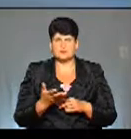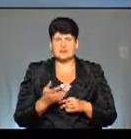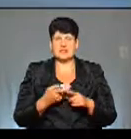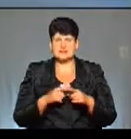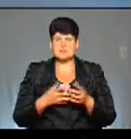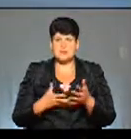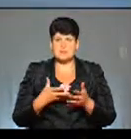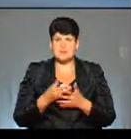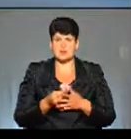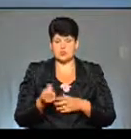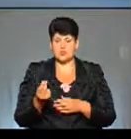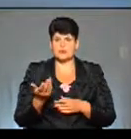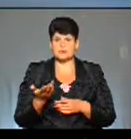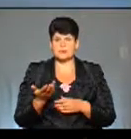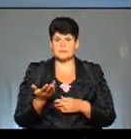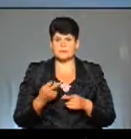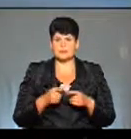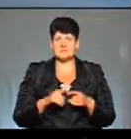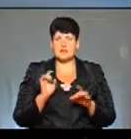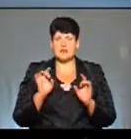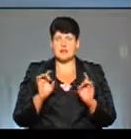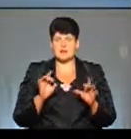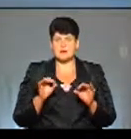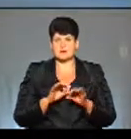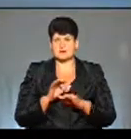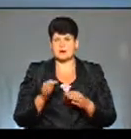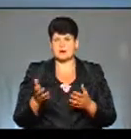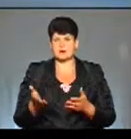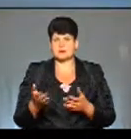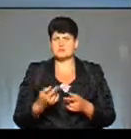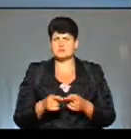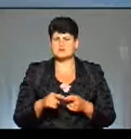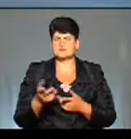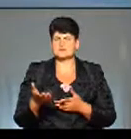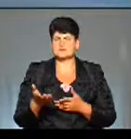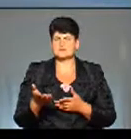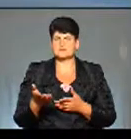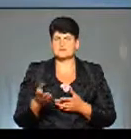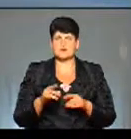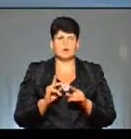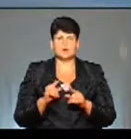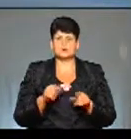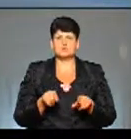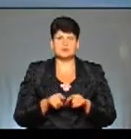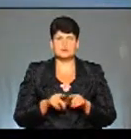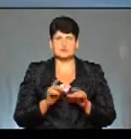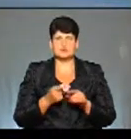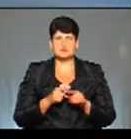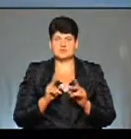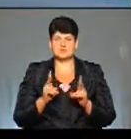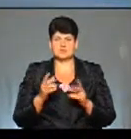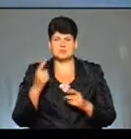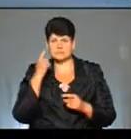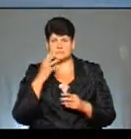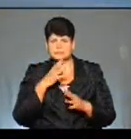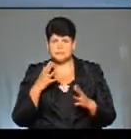платяться якісь певні гроші, тому що це рекламний проєкт. Ну, тобто це є цей. Тож ніхто про це взагалі не дбає, розумієте?